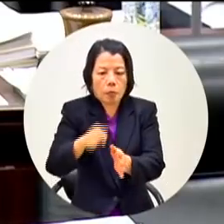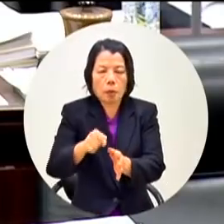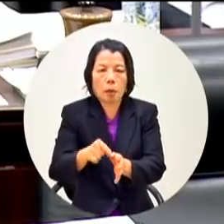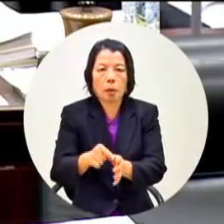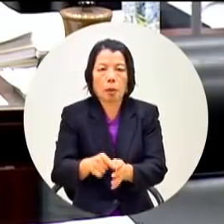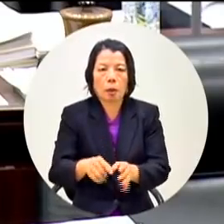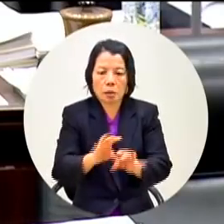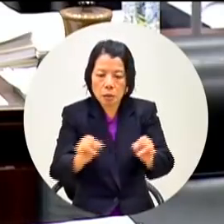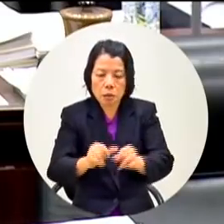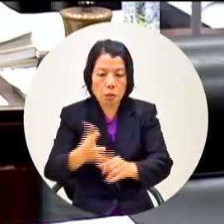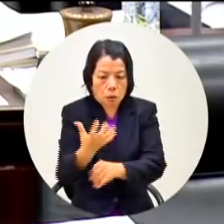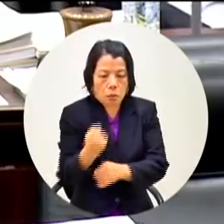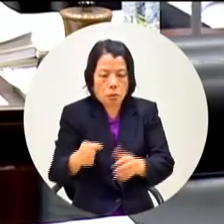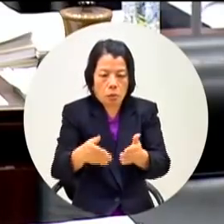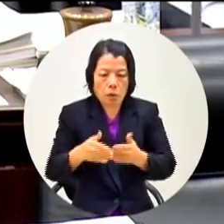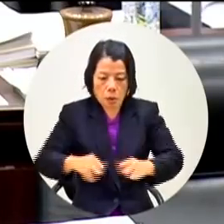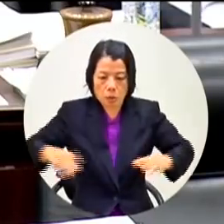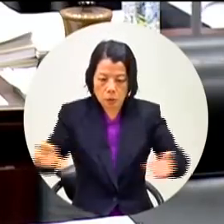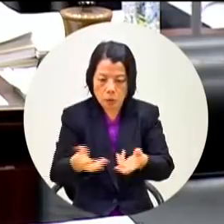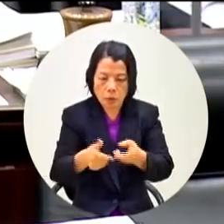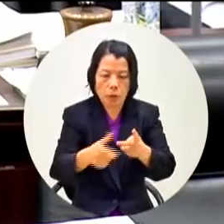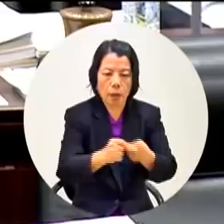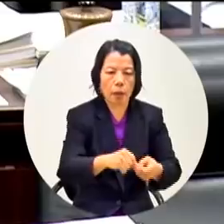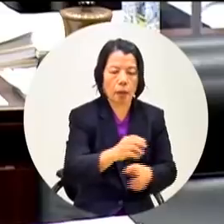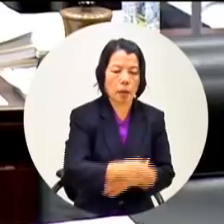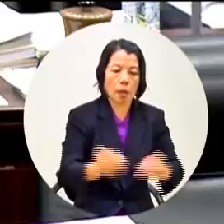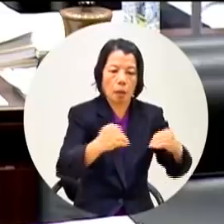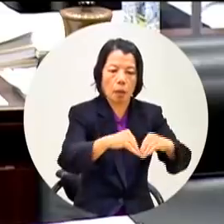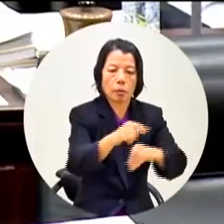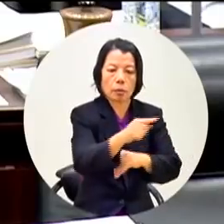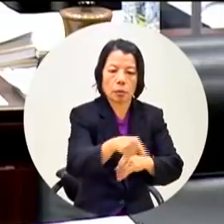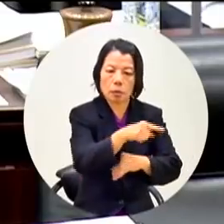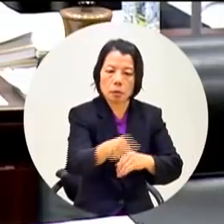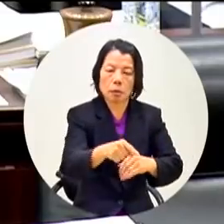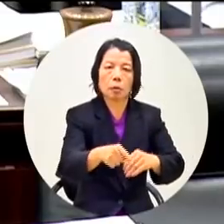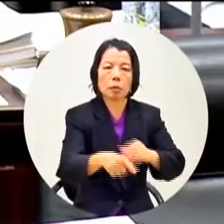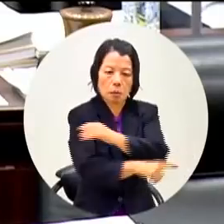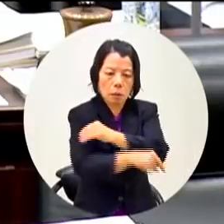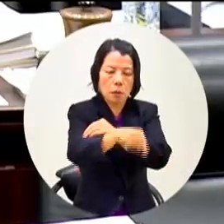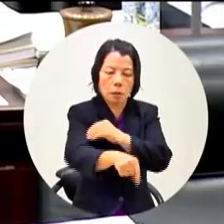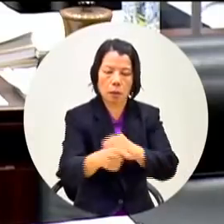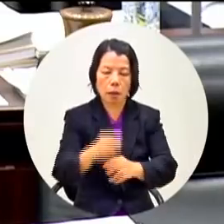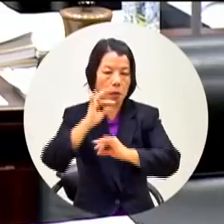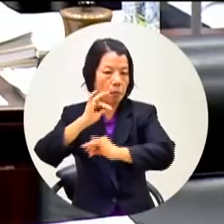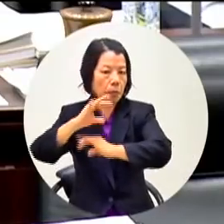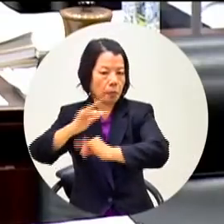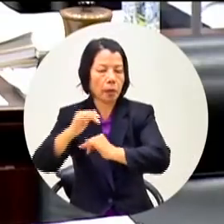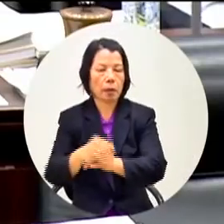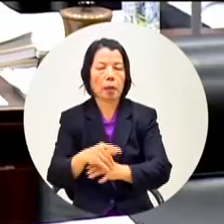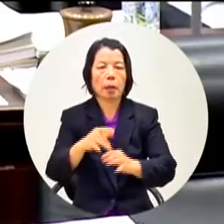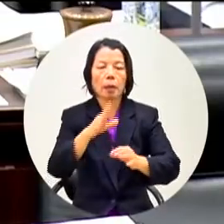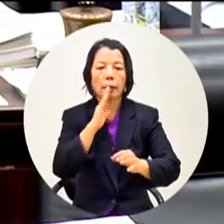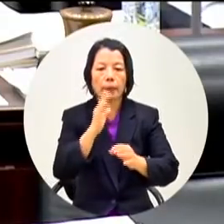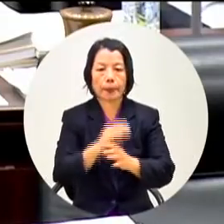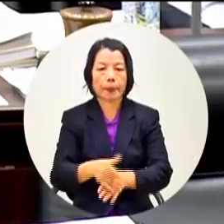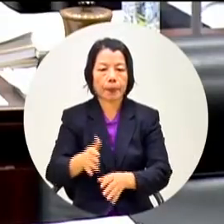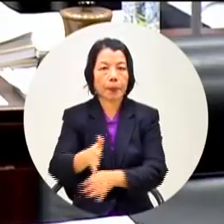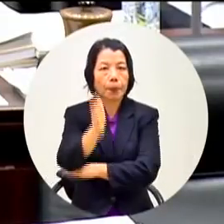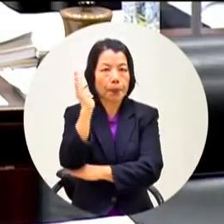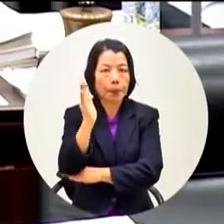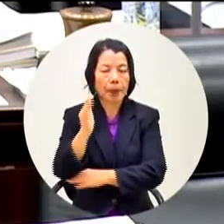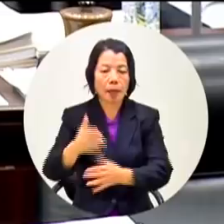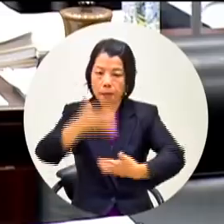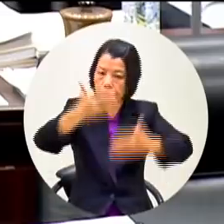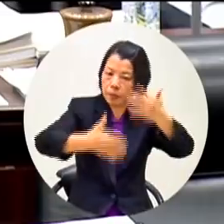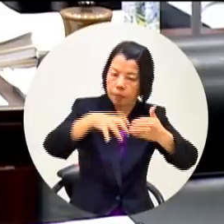十五，这个综合性的，不管是百货公司、饭店、影城还是商场，其实在这一两年即将都